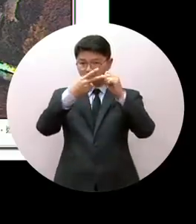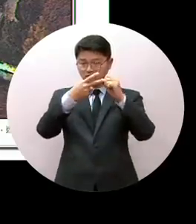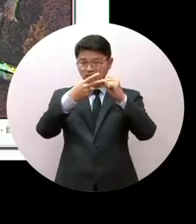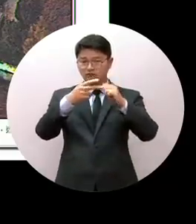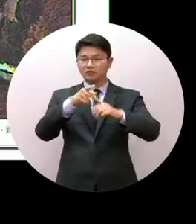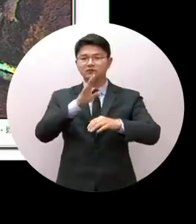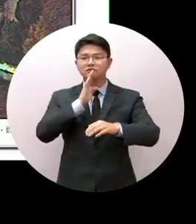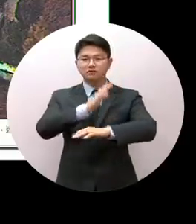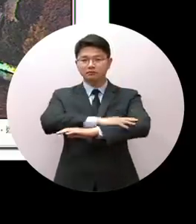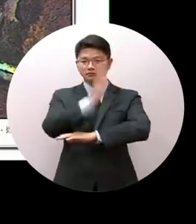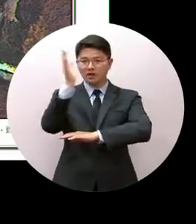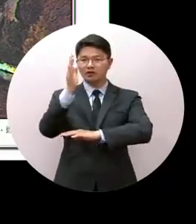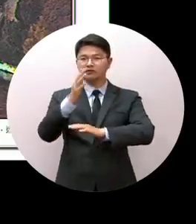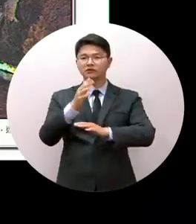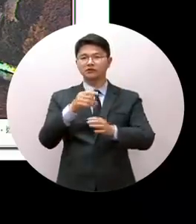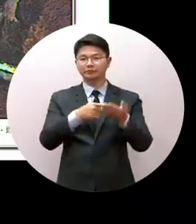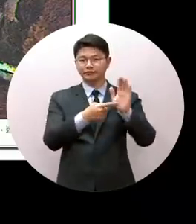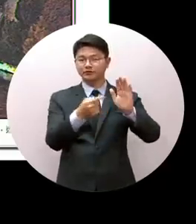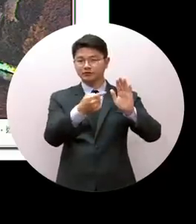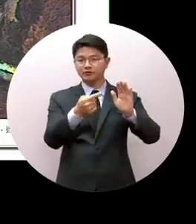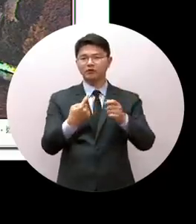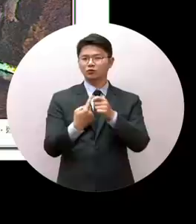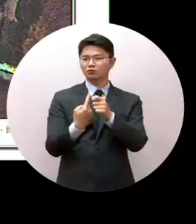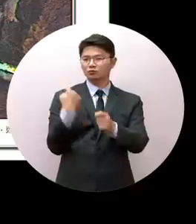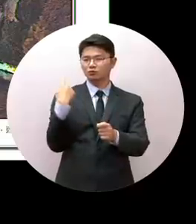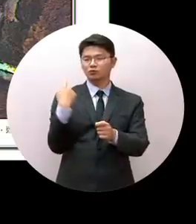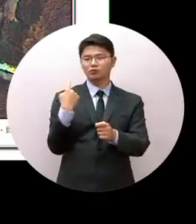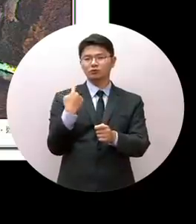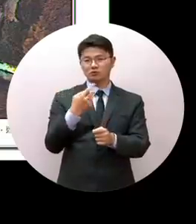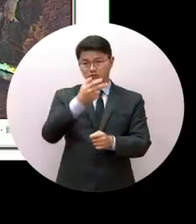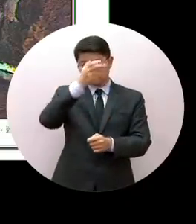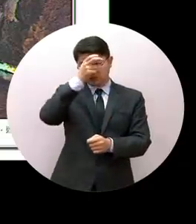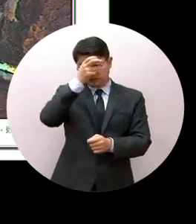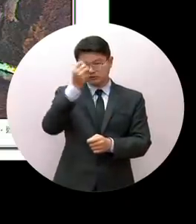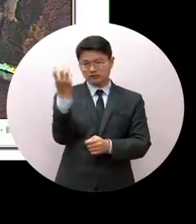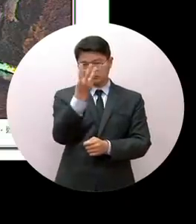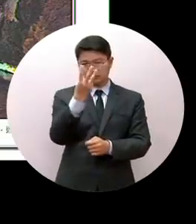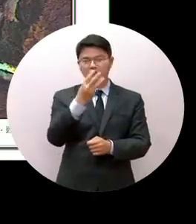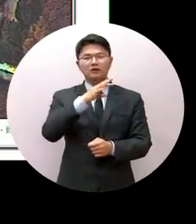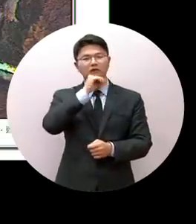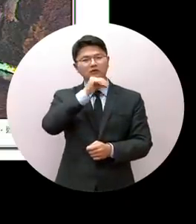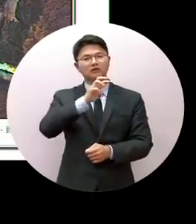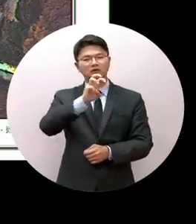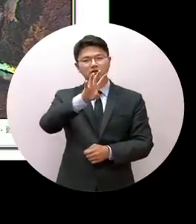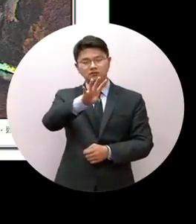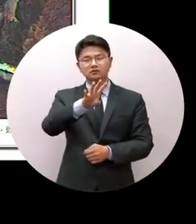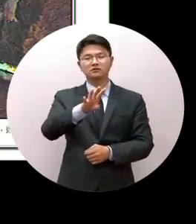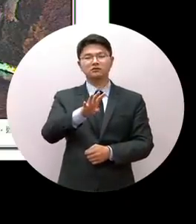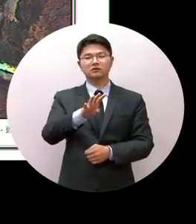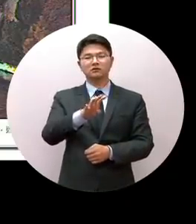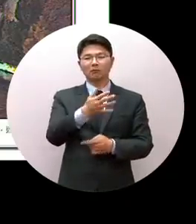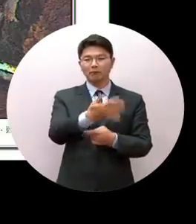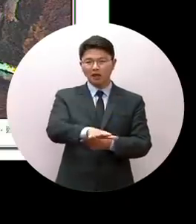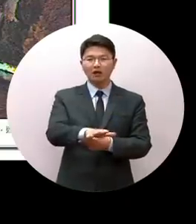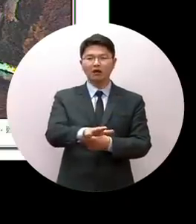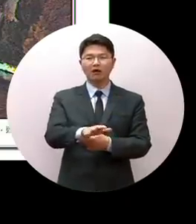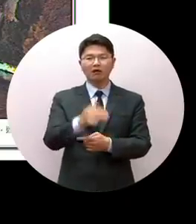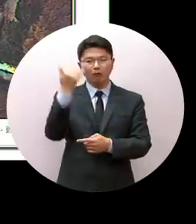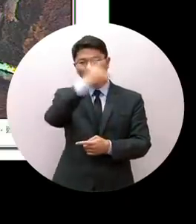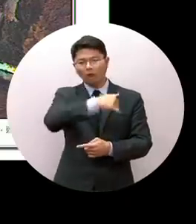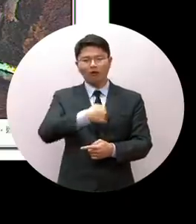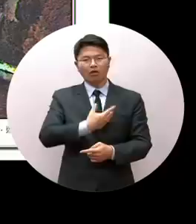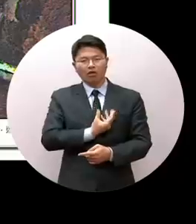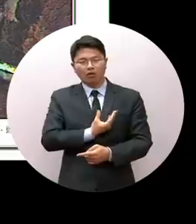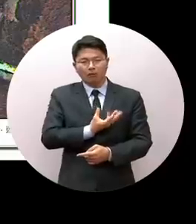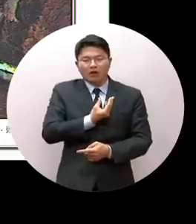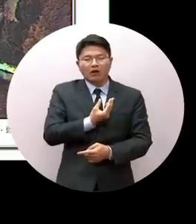纸剪贴下来的，哦，在去年就有三个警察平均年龄才34岁哦，那死亡的原因是猝死或心脏